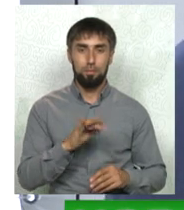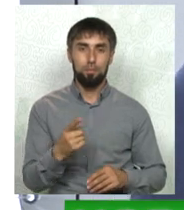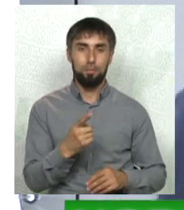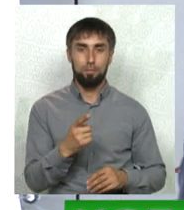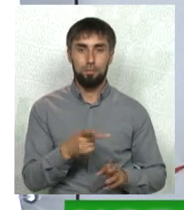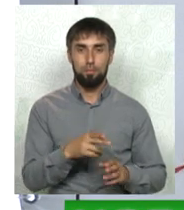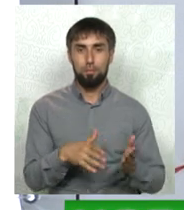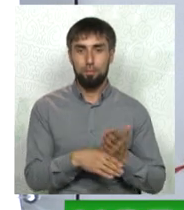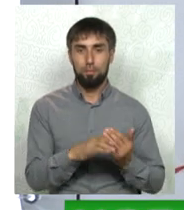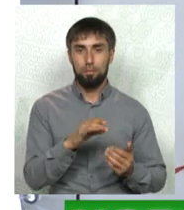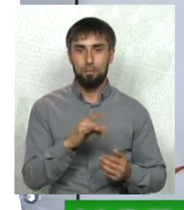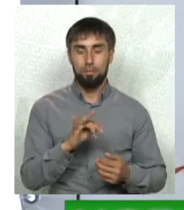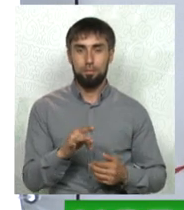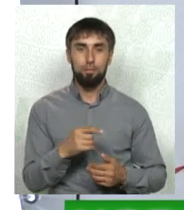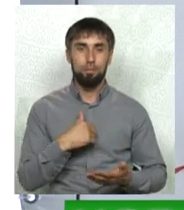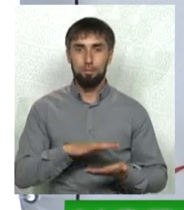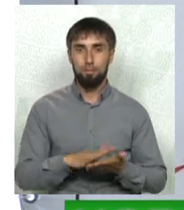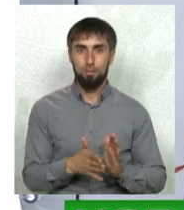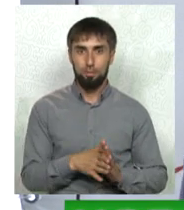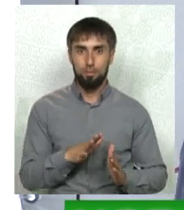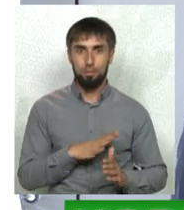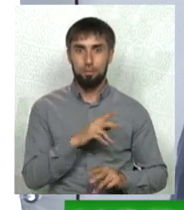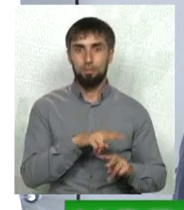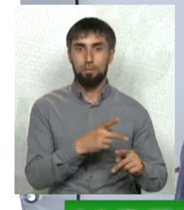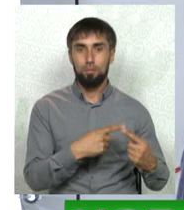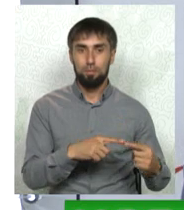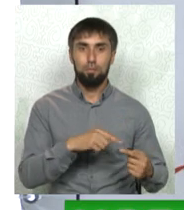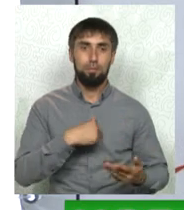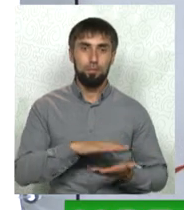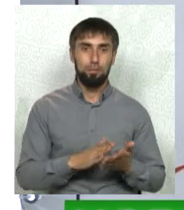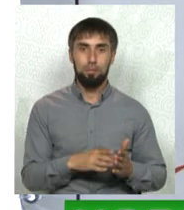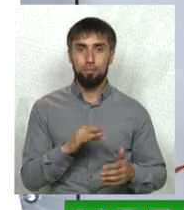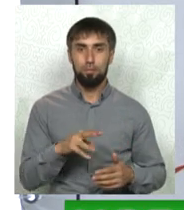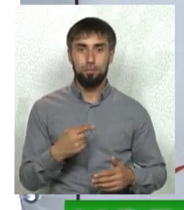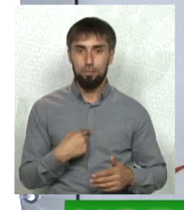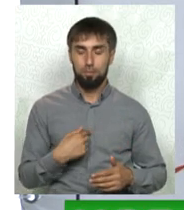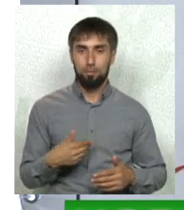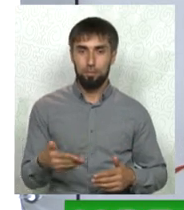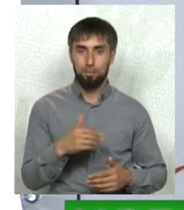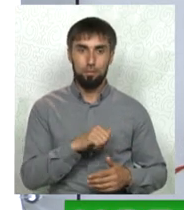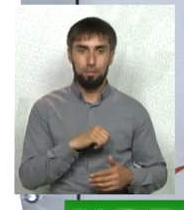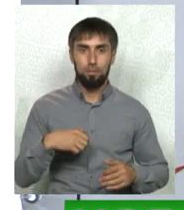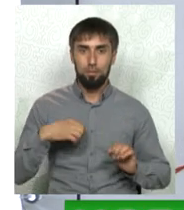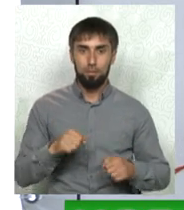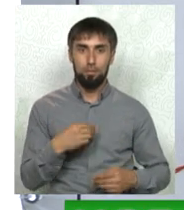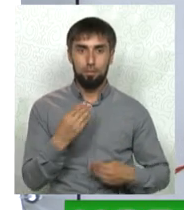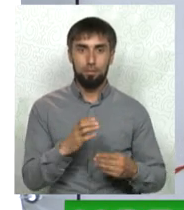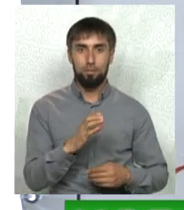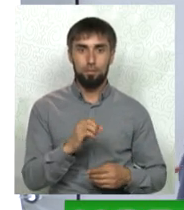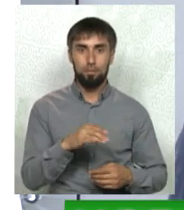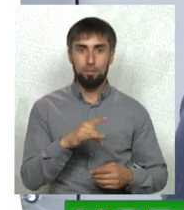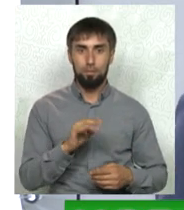Мы договорились именно там с организациями, мы договорились о том, что мы уже лично сами сможем выдавать